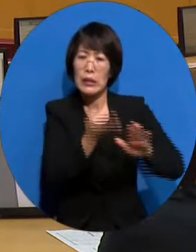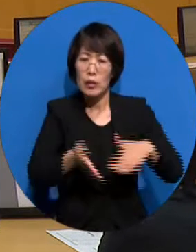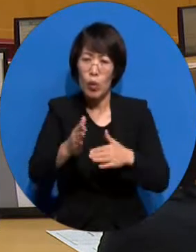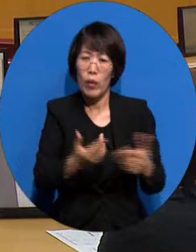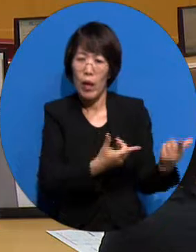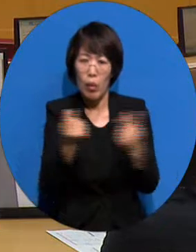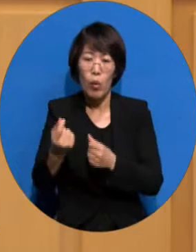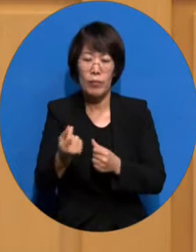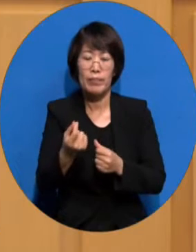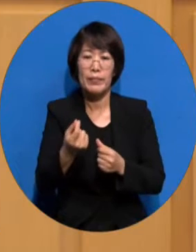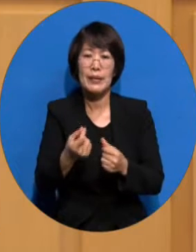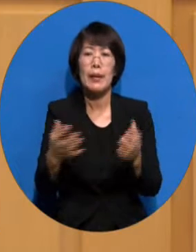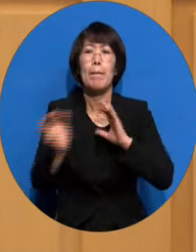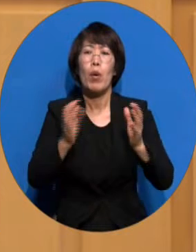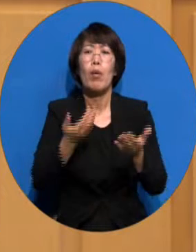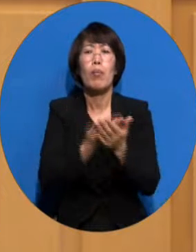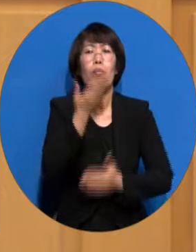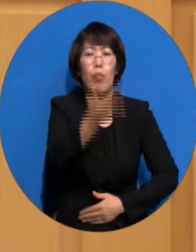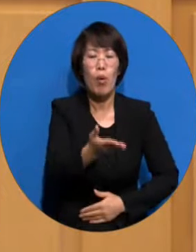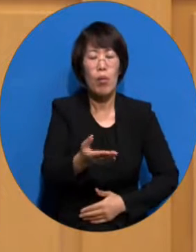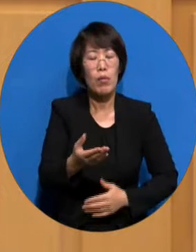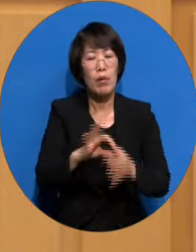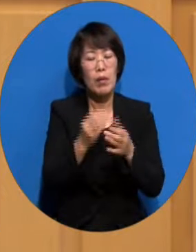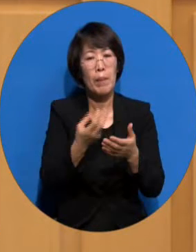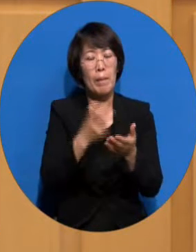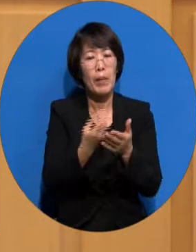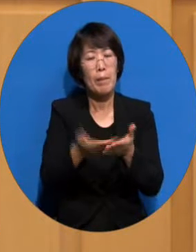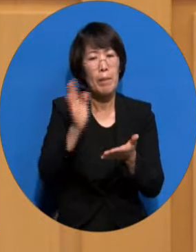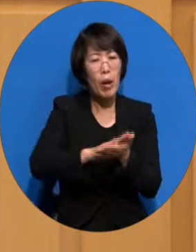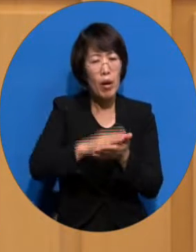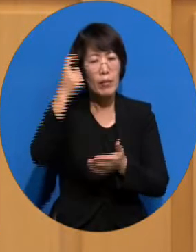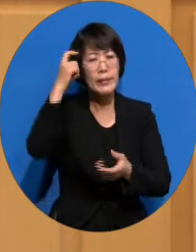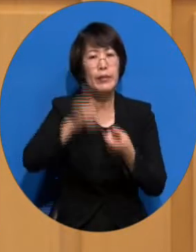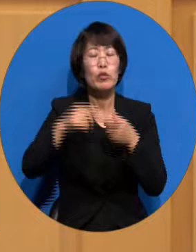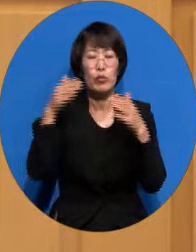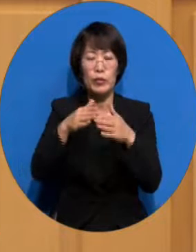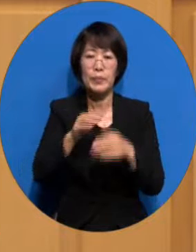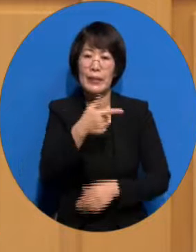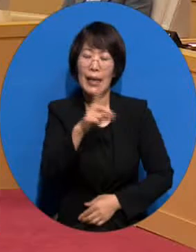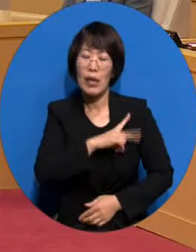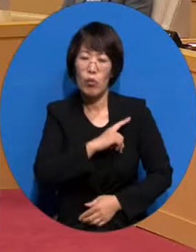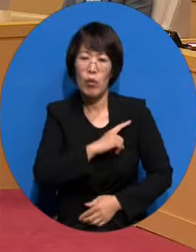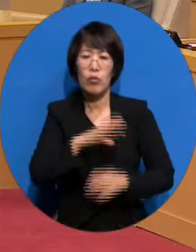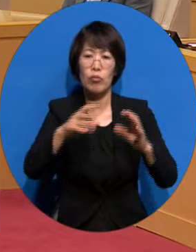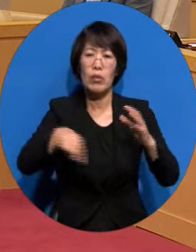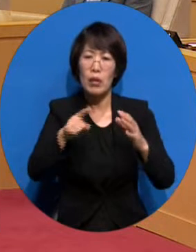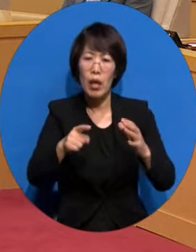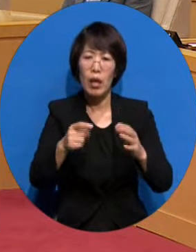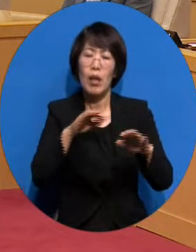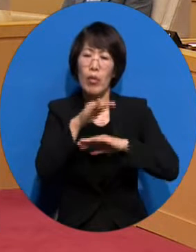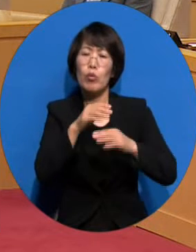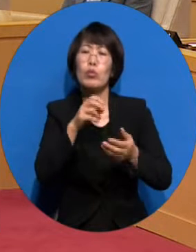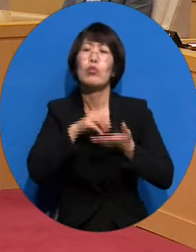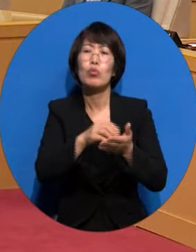현안으로 상정 의결되면서 관련법 개정 여부에 관심이 모아지고 있습니다. 나 의원은 국내 자동차 등록